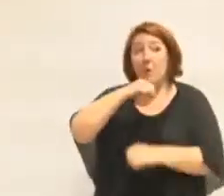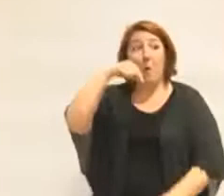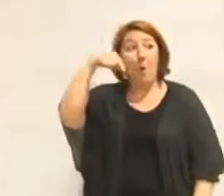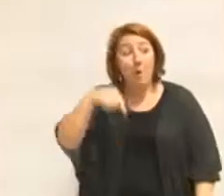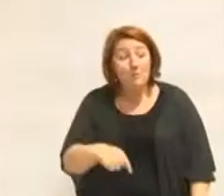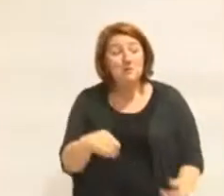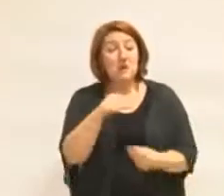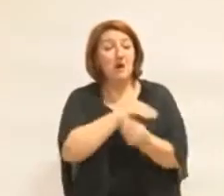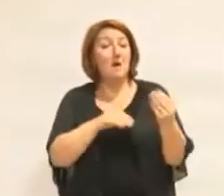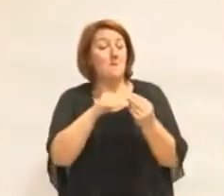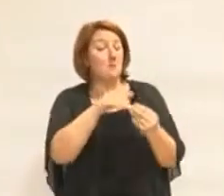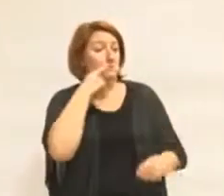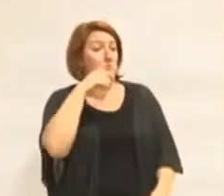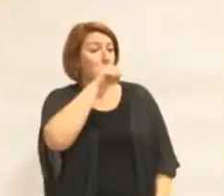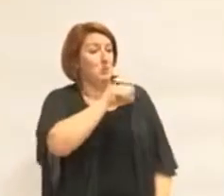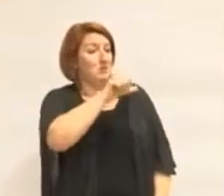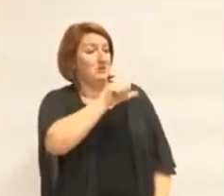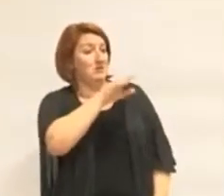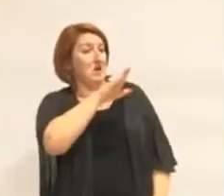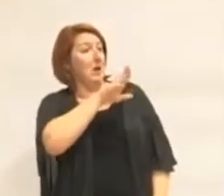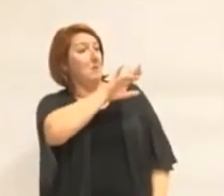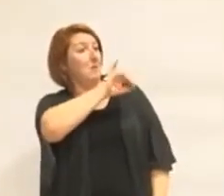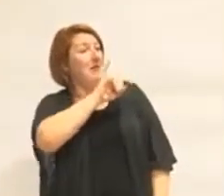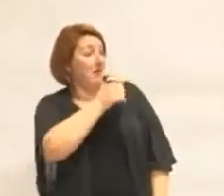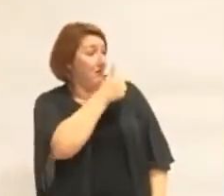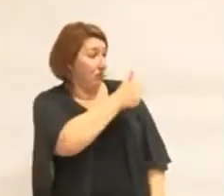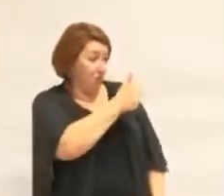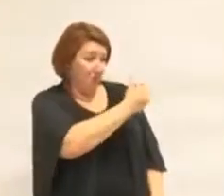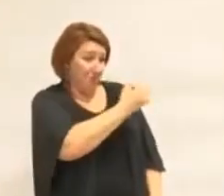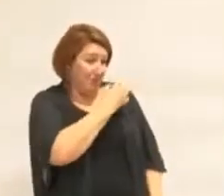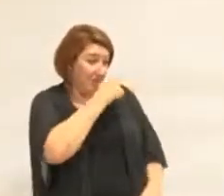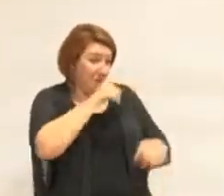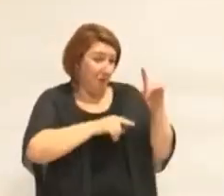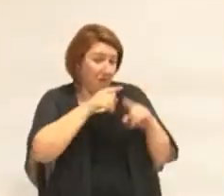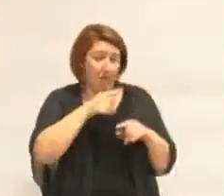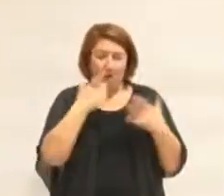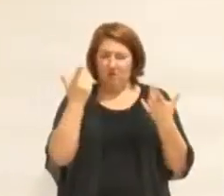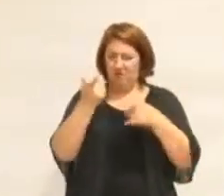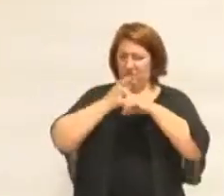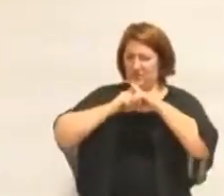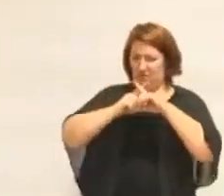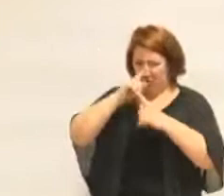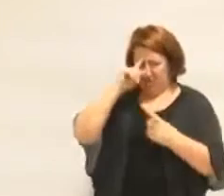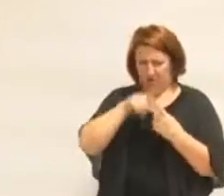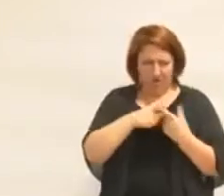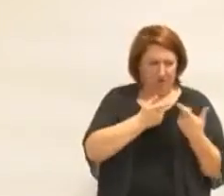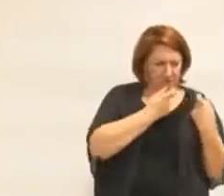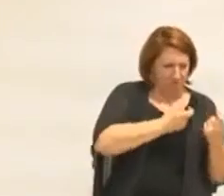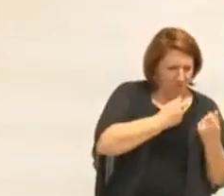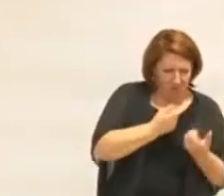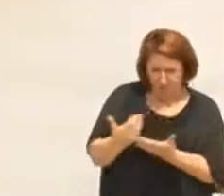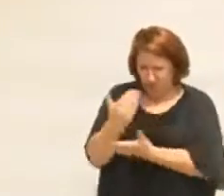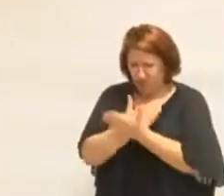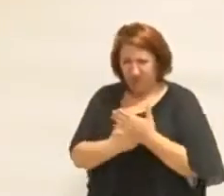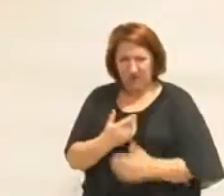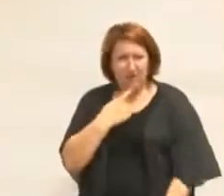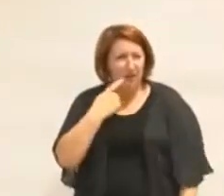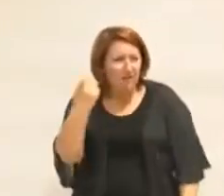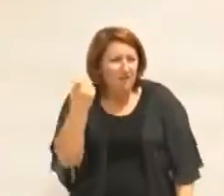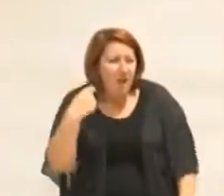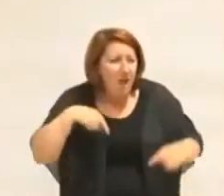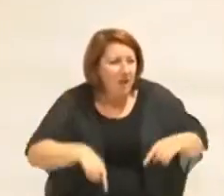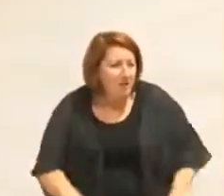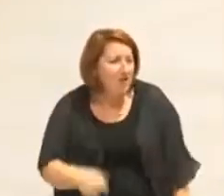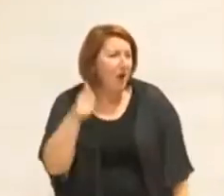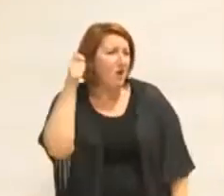M. Sabri, parfois des discussions sur du dépense-recette qui est déclenché par l'État lui-même. C'est-à-dire qu'on va devoir